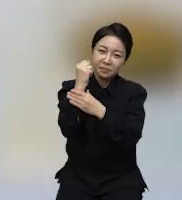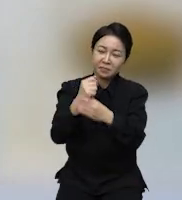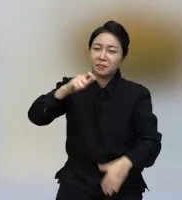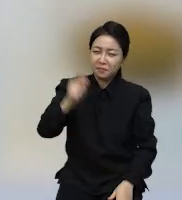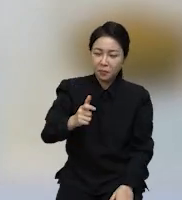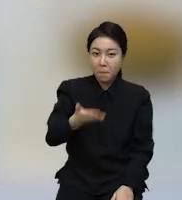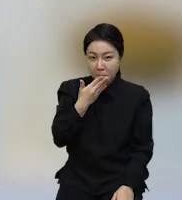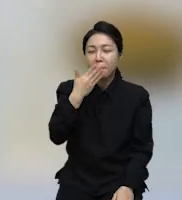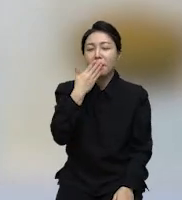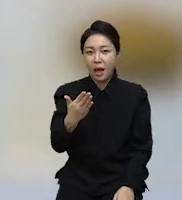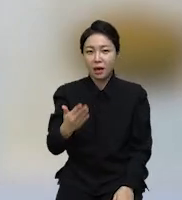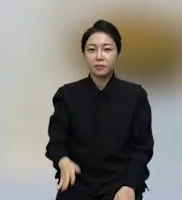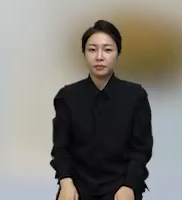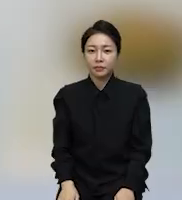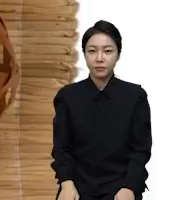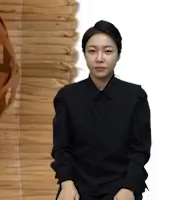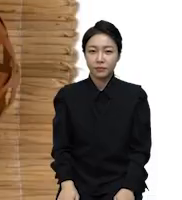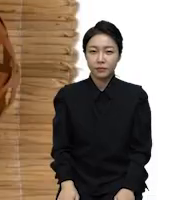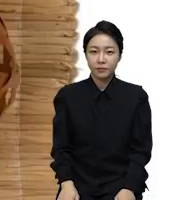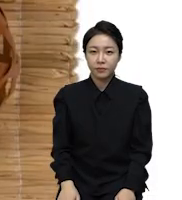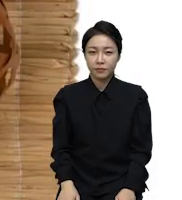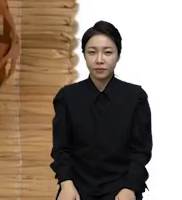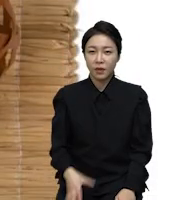동안은 상하지 않고 먹을 수 있었습니다.